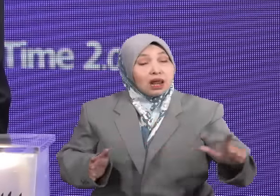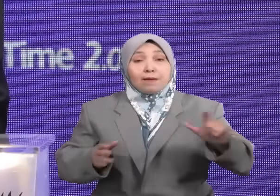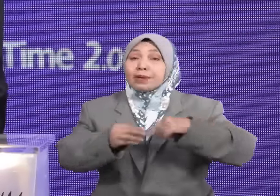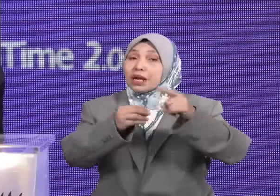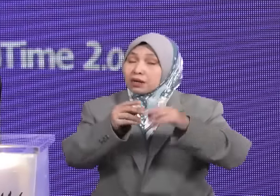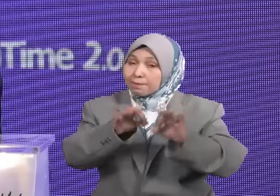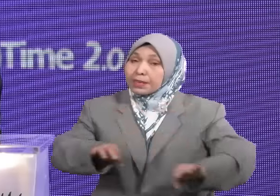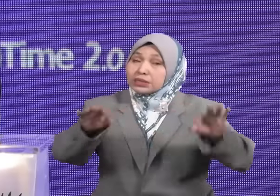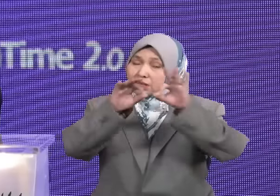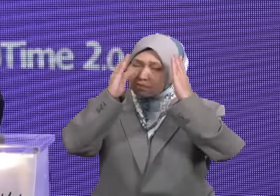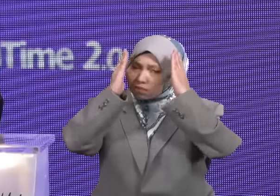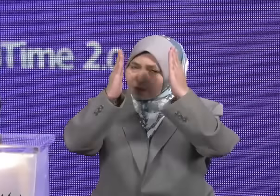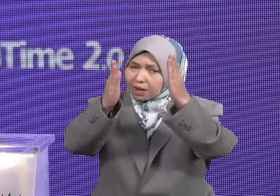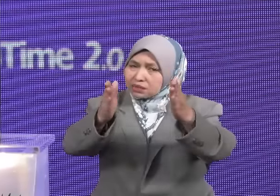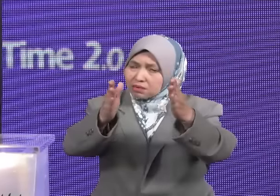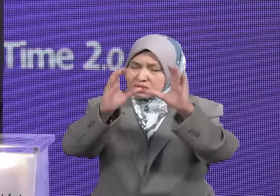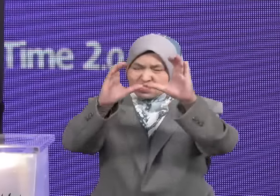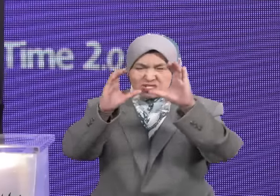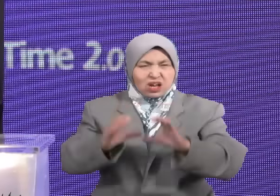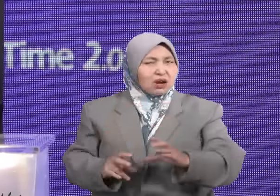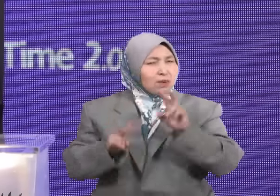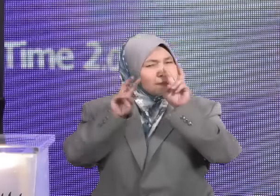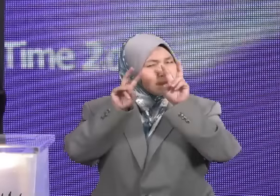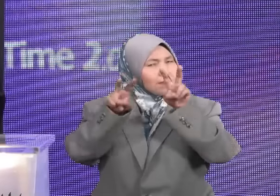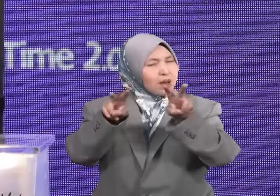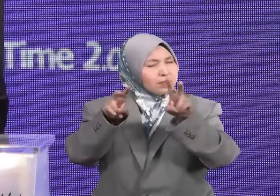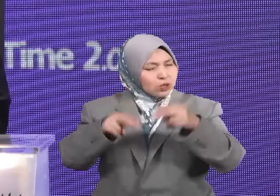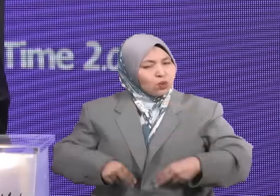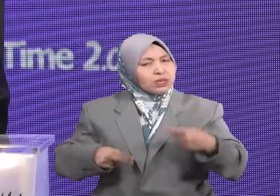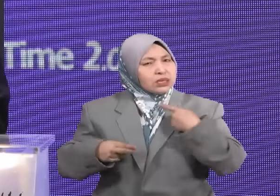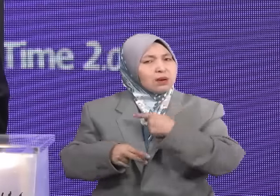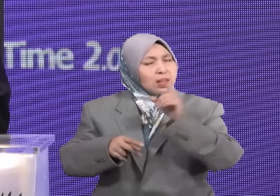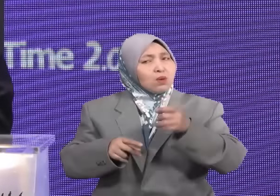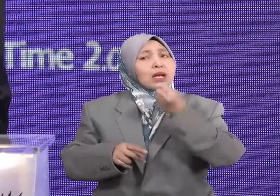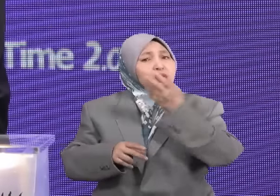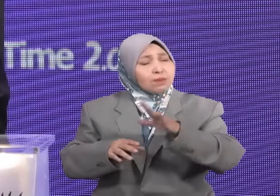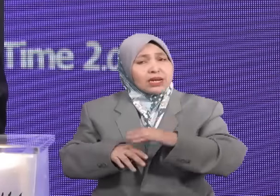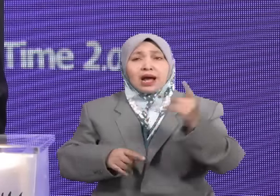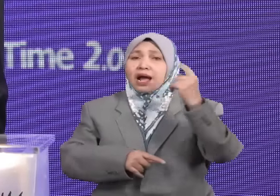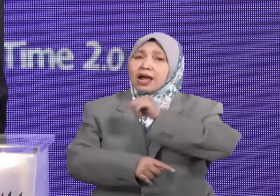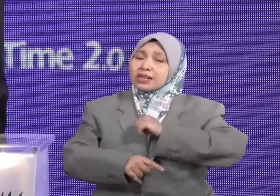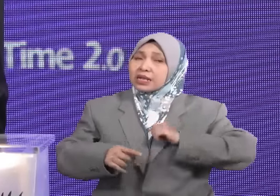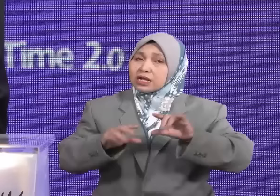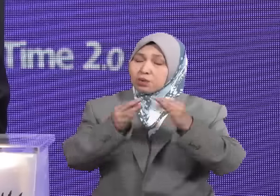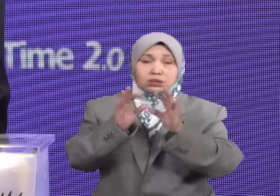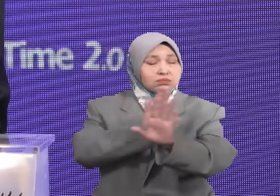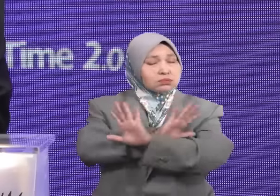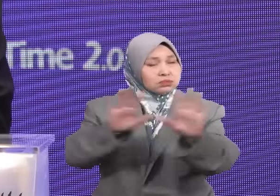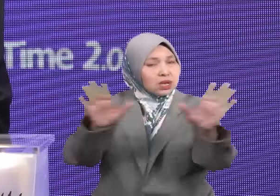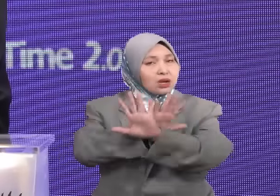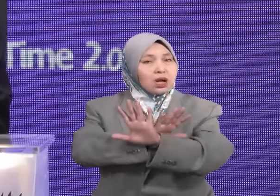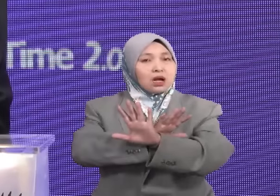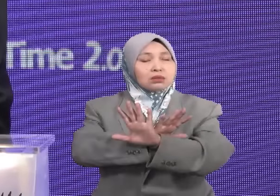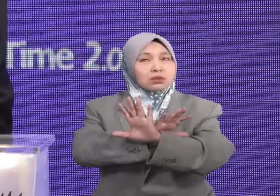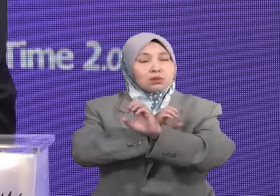yang penting kita beri perhatian, ya, cara pandang ini dalam hidup kita. Kita perlu beritahu pada ahli keluarga kita bahawa jangan